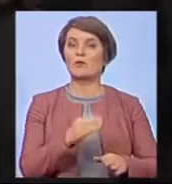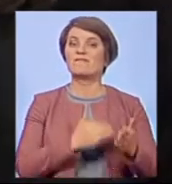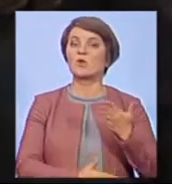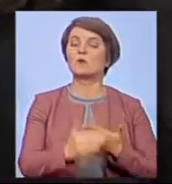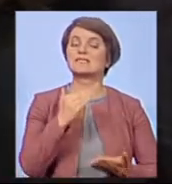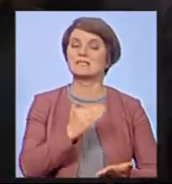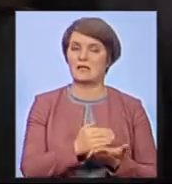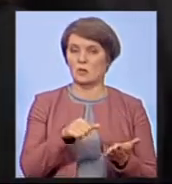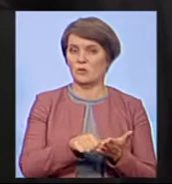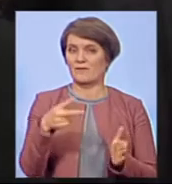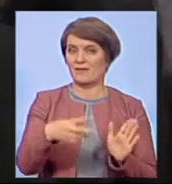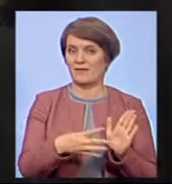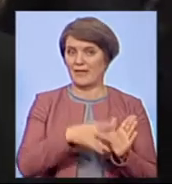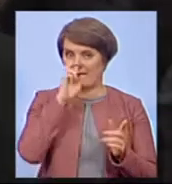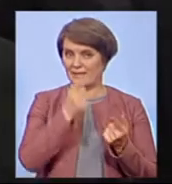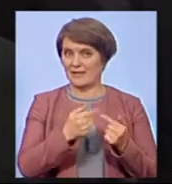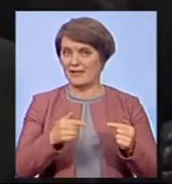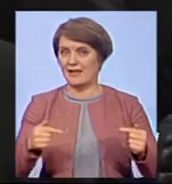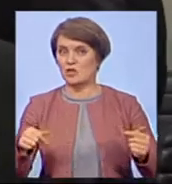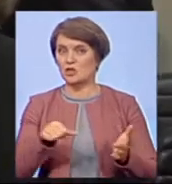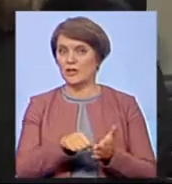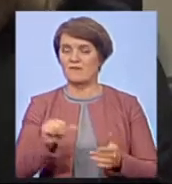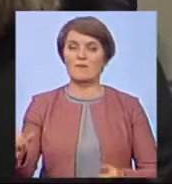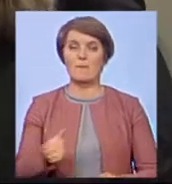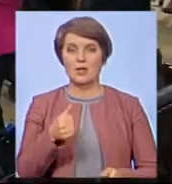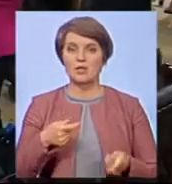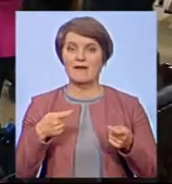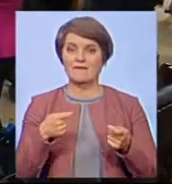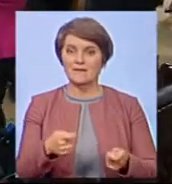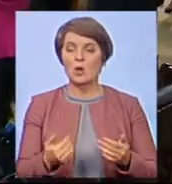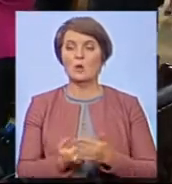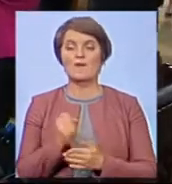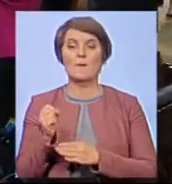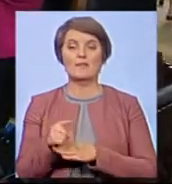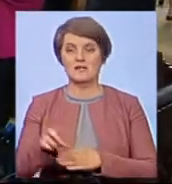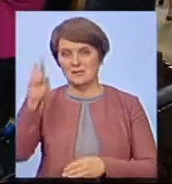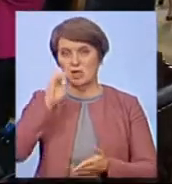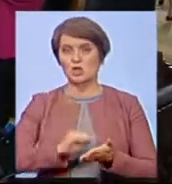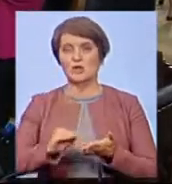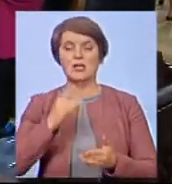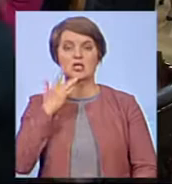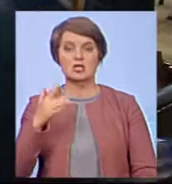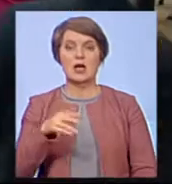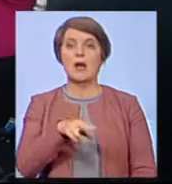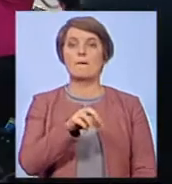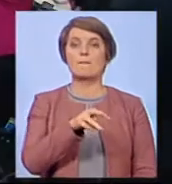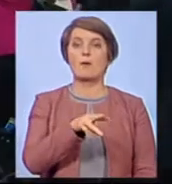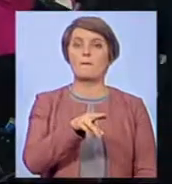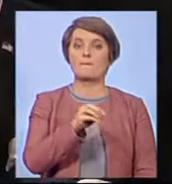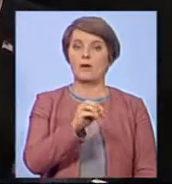взяли участь усі 29 країн-членів. Вперше відвідав засідання і новопризначений держсекретар США Майк